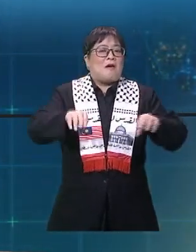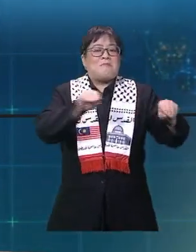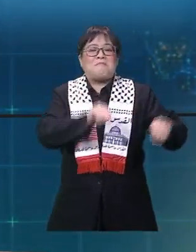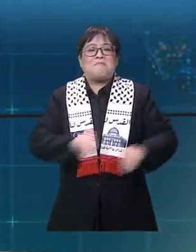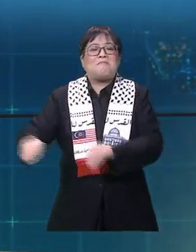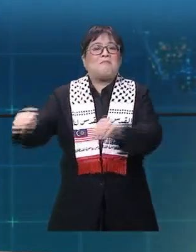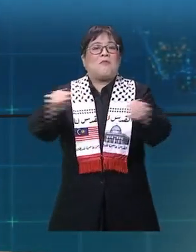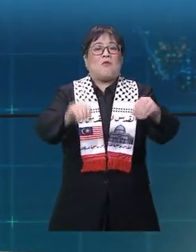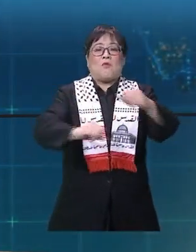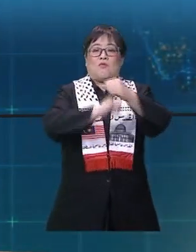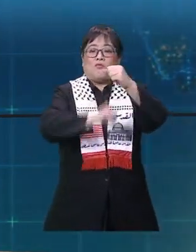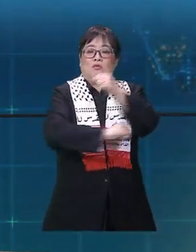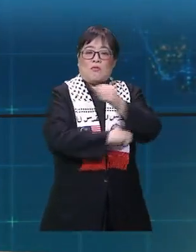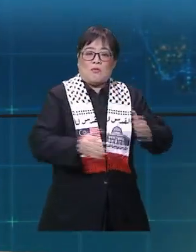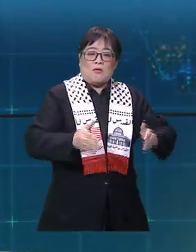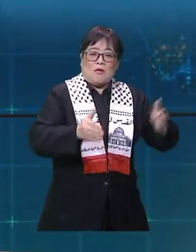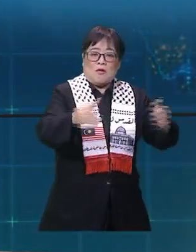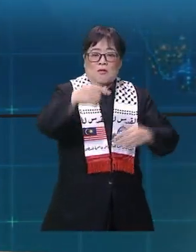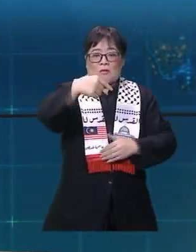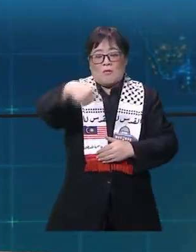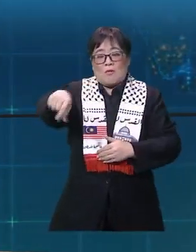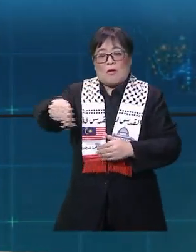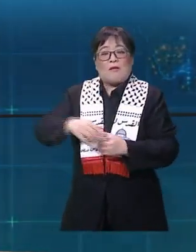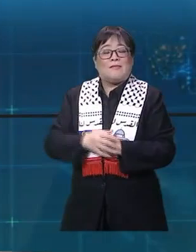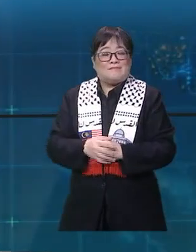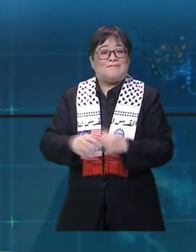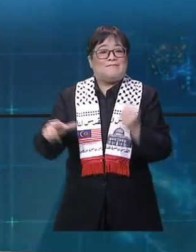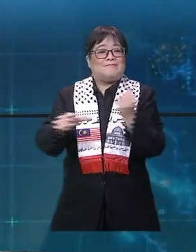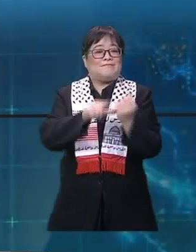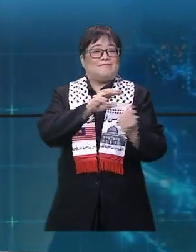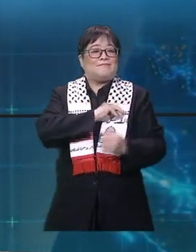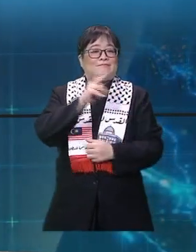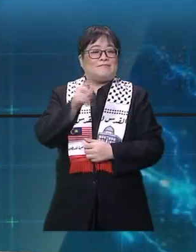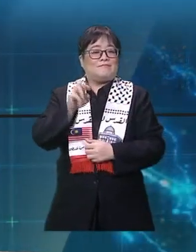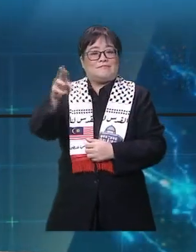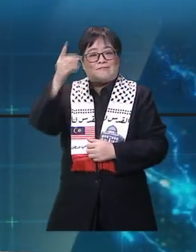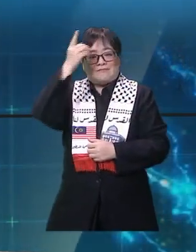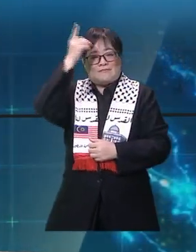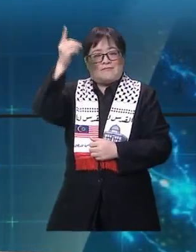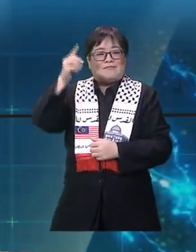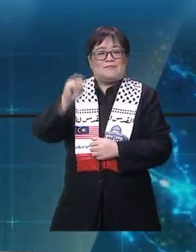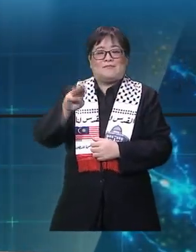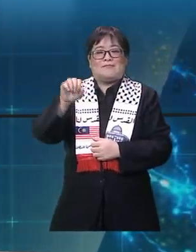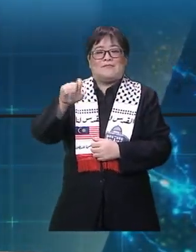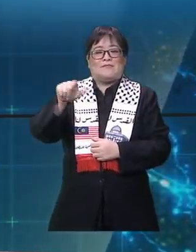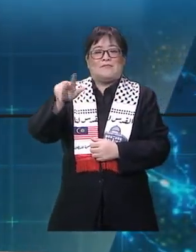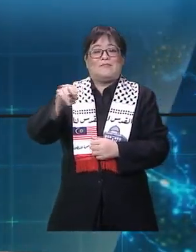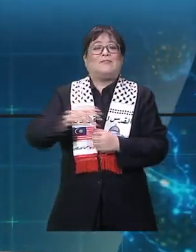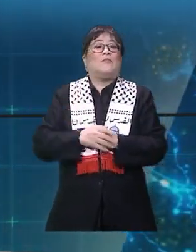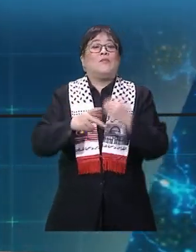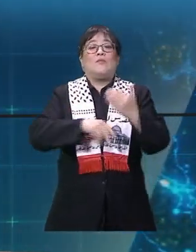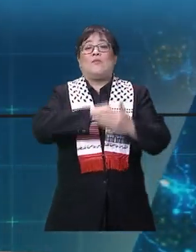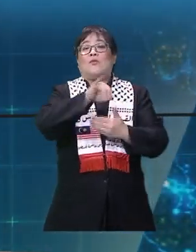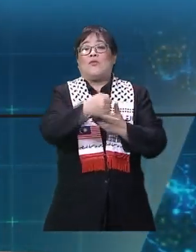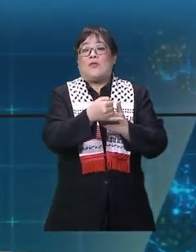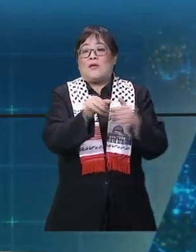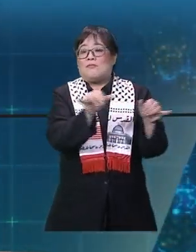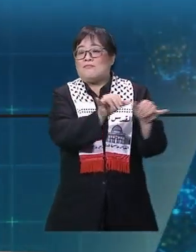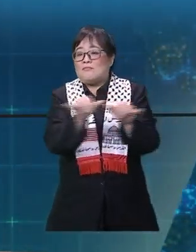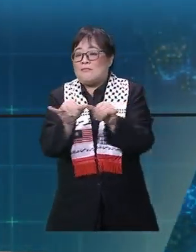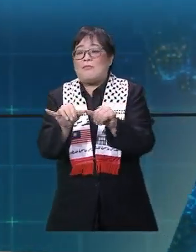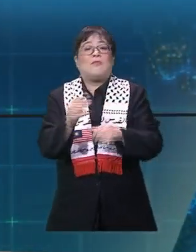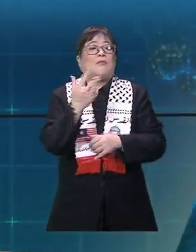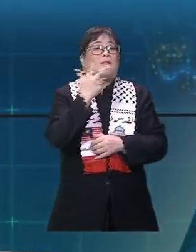rakyat menerusi infrastruktur jalan lebih berkualiti. Timbalan Menteri Kerja Raya Dato' Sri Ahmad Mazlan berkata projek dengan